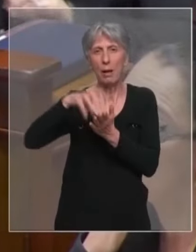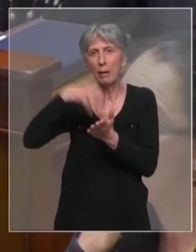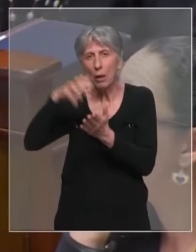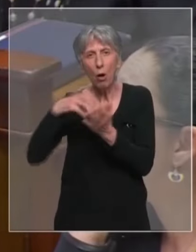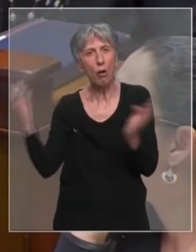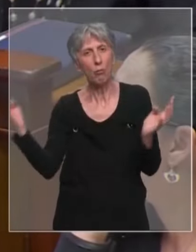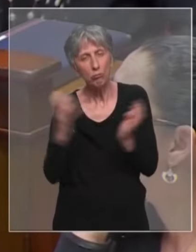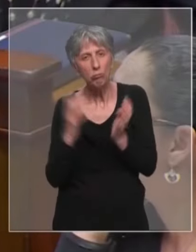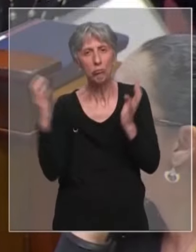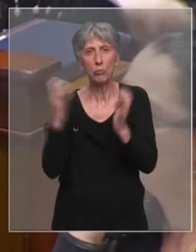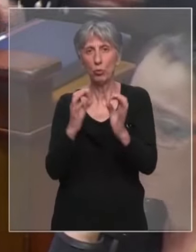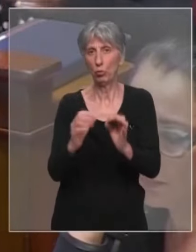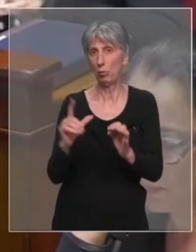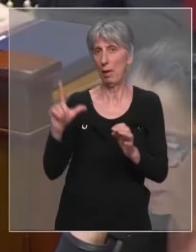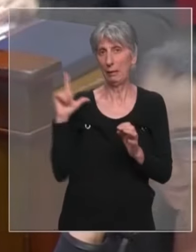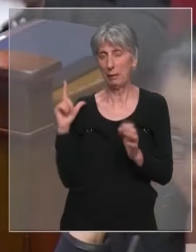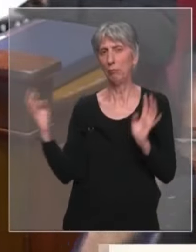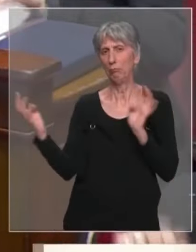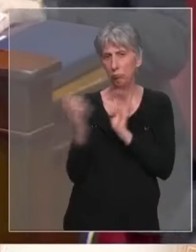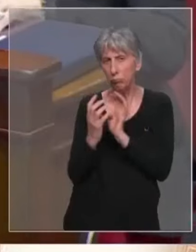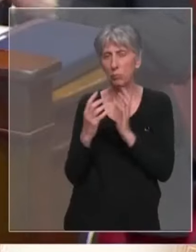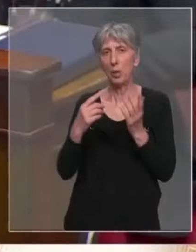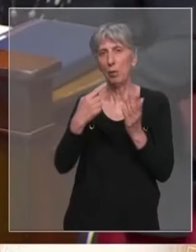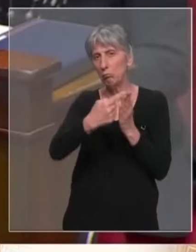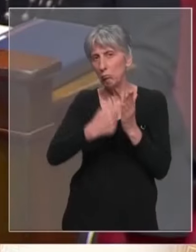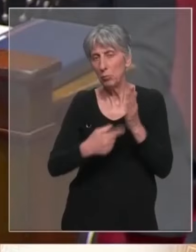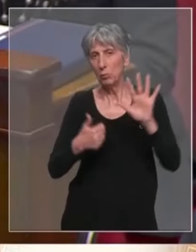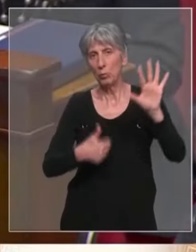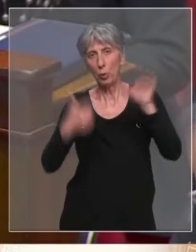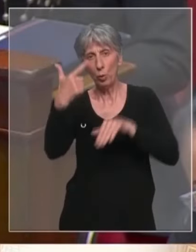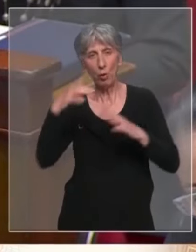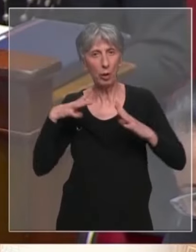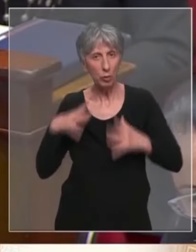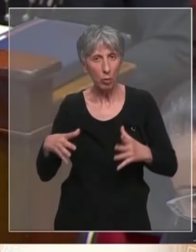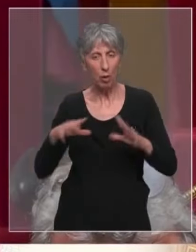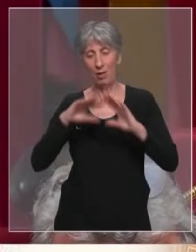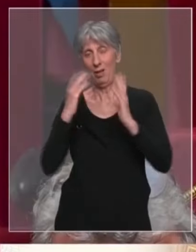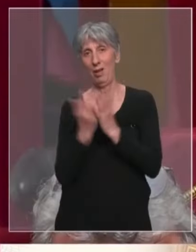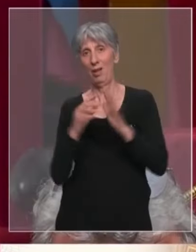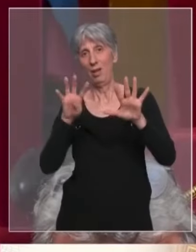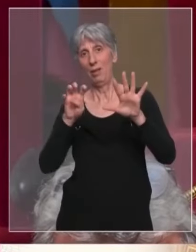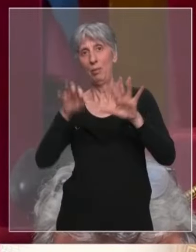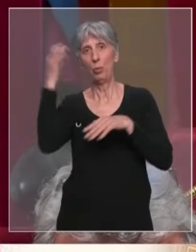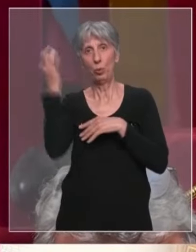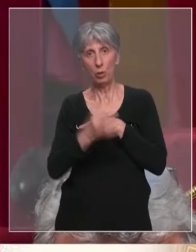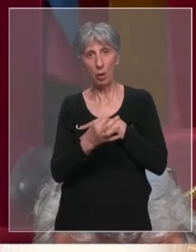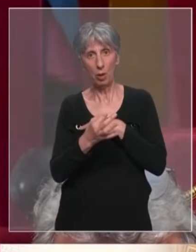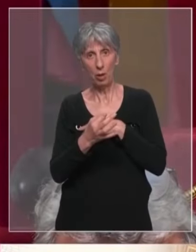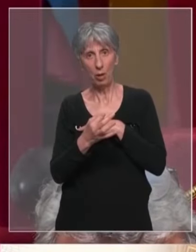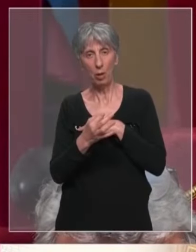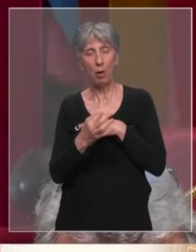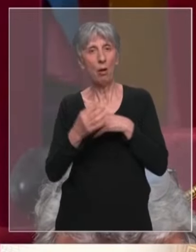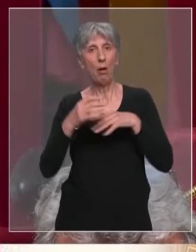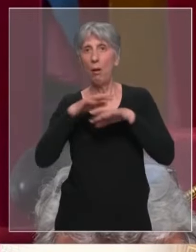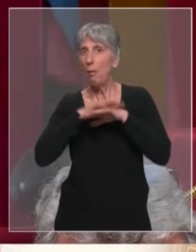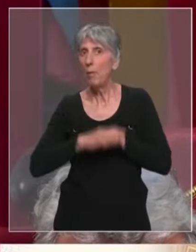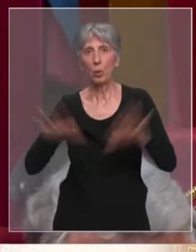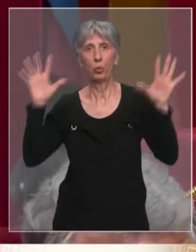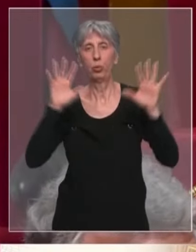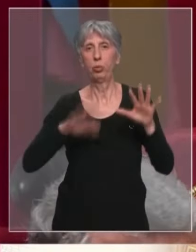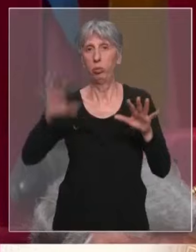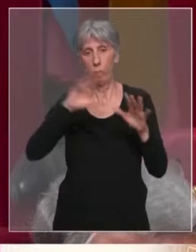point pas plus tard que lundi. 62 engagements dont plus de 90% sont aujourd'hui déployés sur